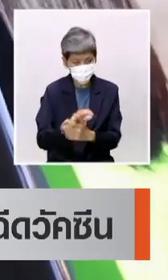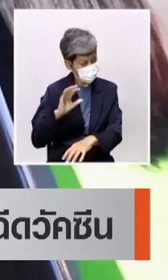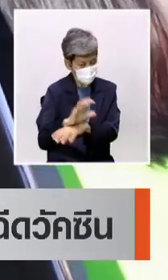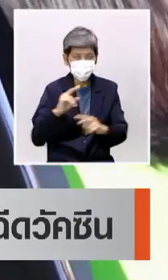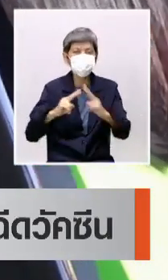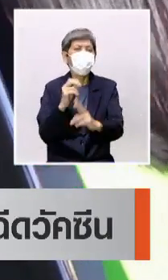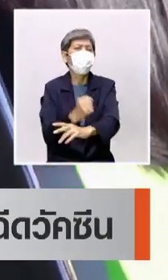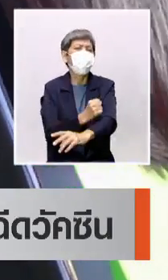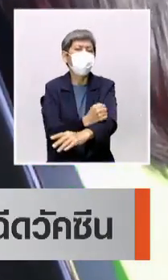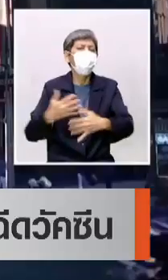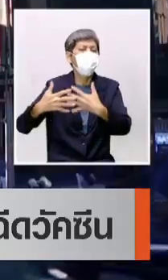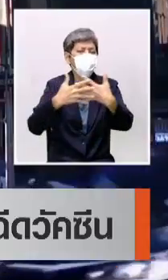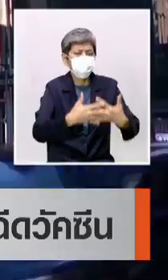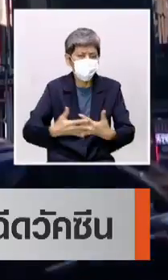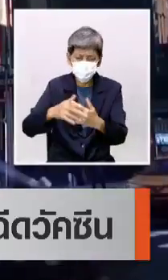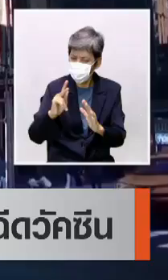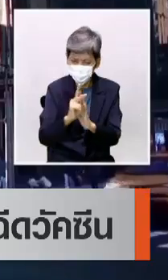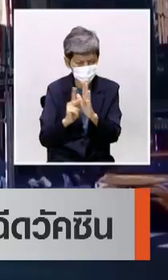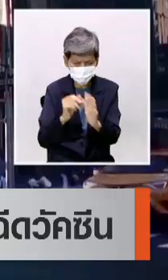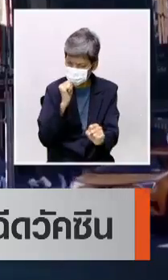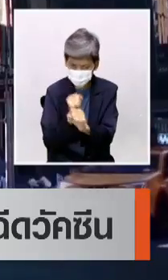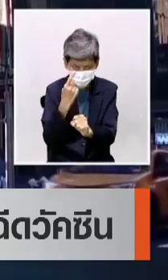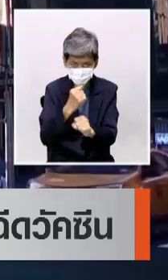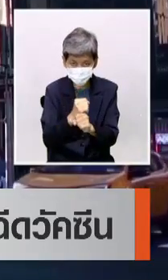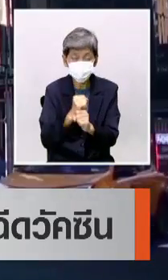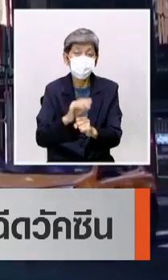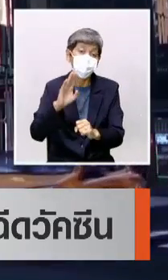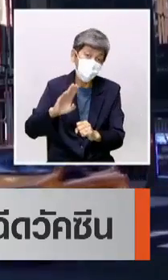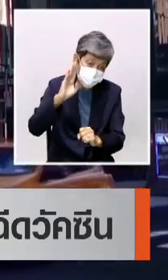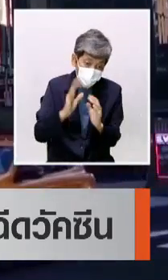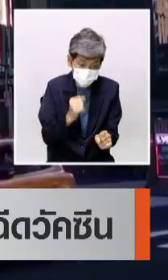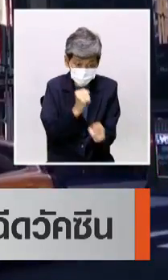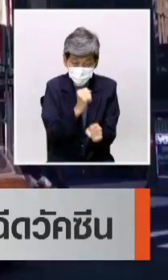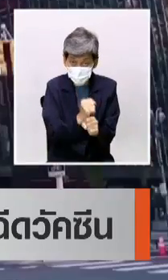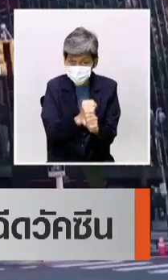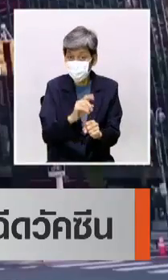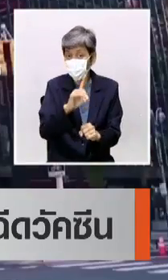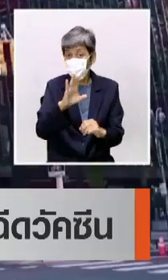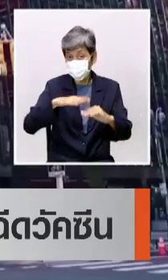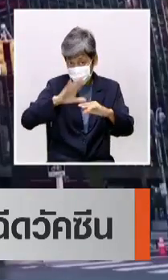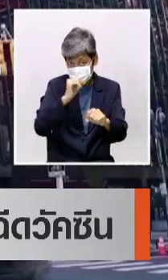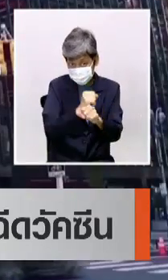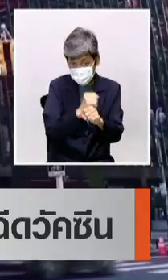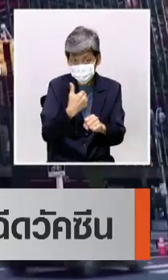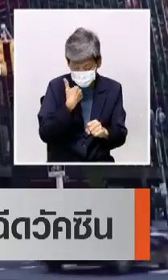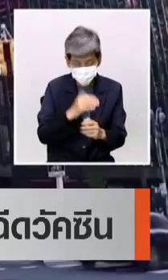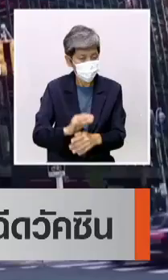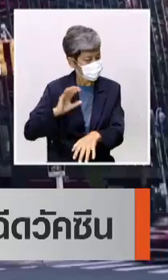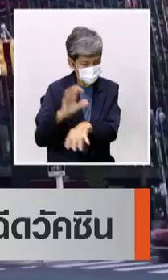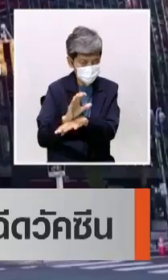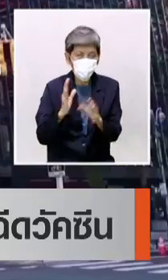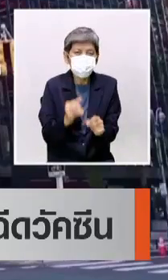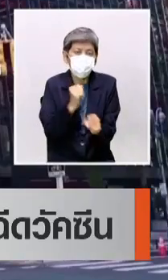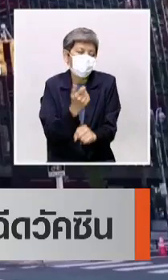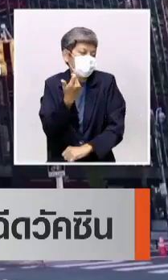ระทรวงแรงงานสหรัฐเนี่ยออกกฎใหม่ด้วยนะคะกำหนดให้ธุรกิจที่มีลูกจ้างมากกว่า100คนขึ้นไปต้องบังคับให้ลูกจ้